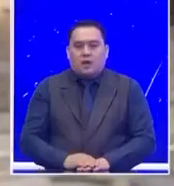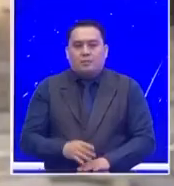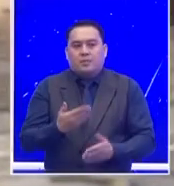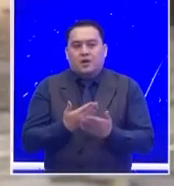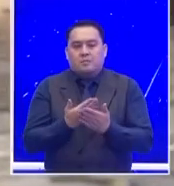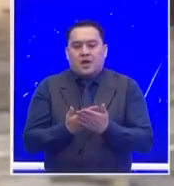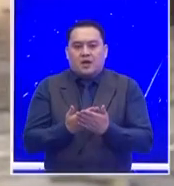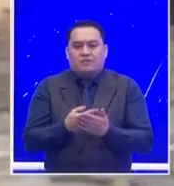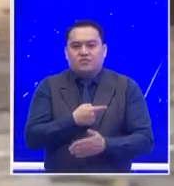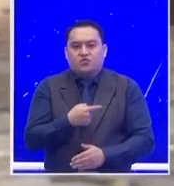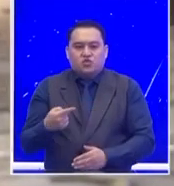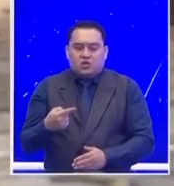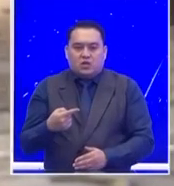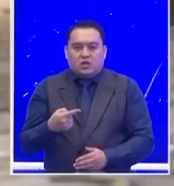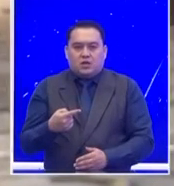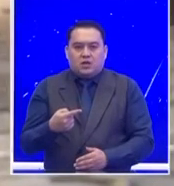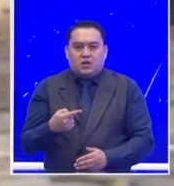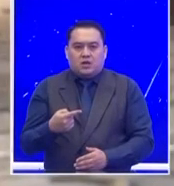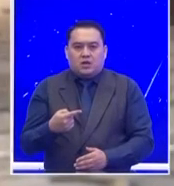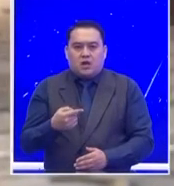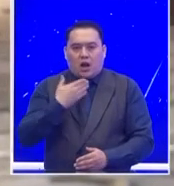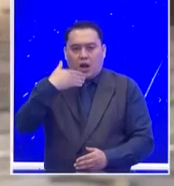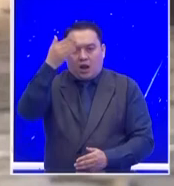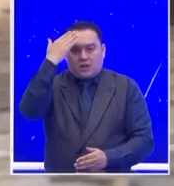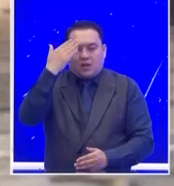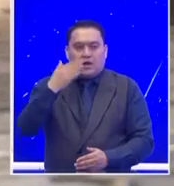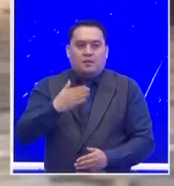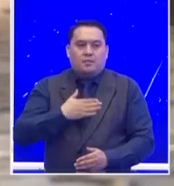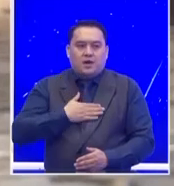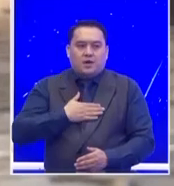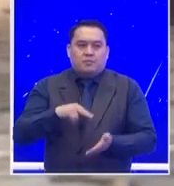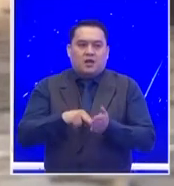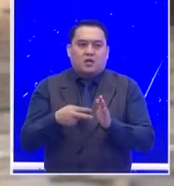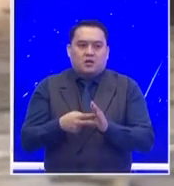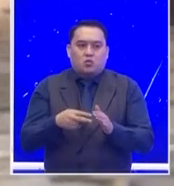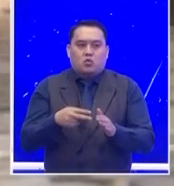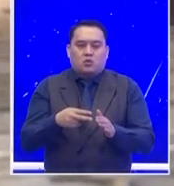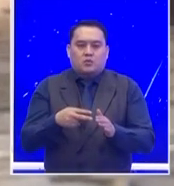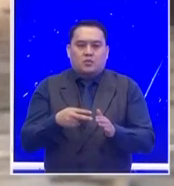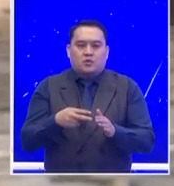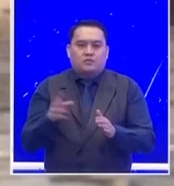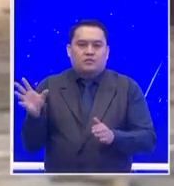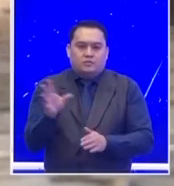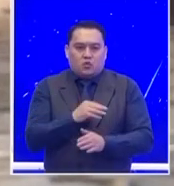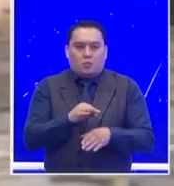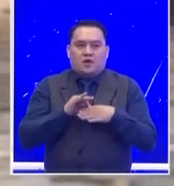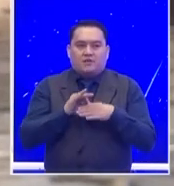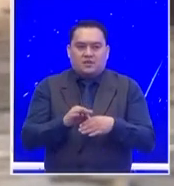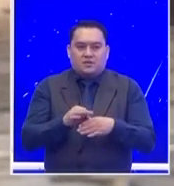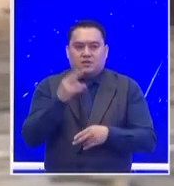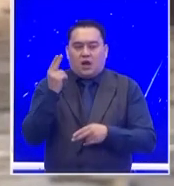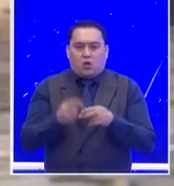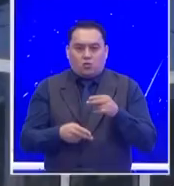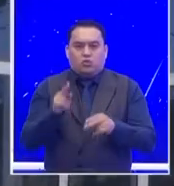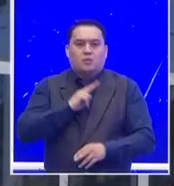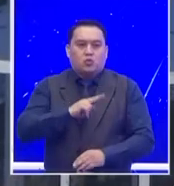прогнозам, в течение лета, то есть мы планируем уже все это провести и закончить